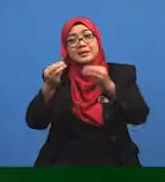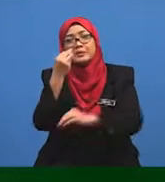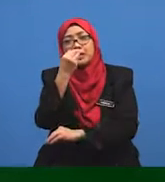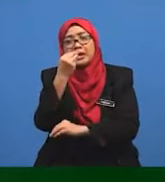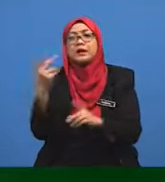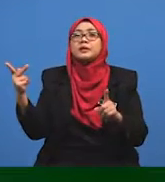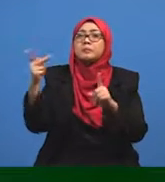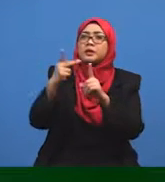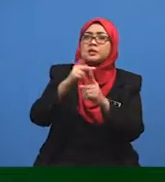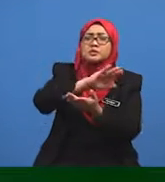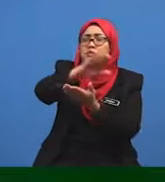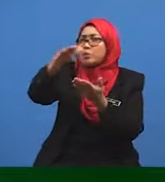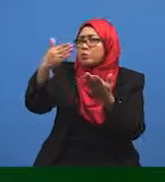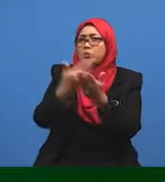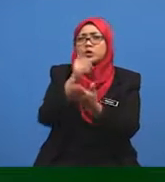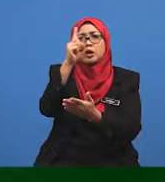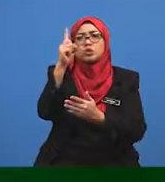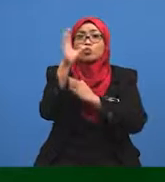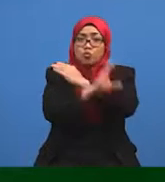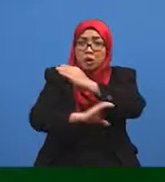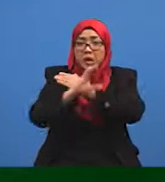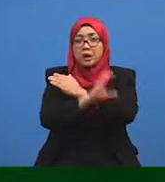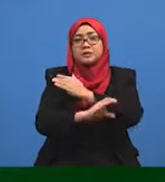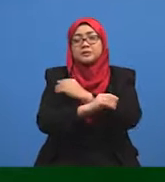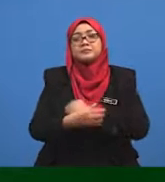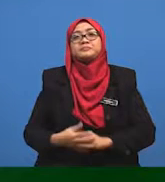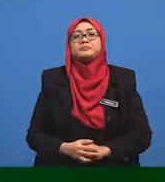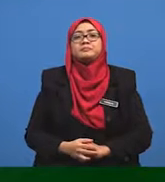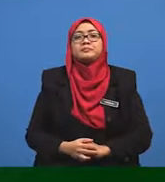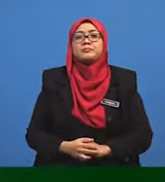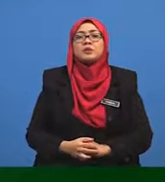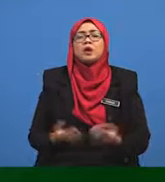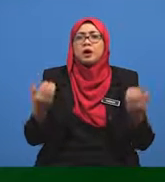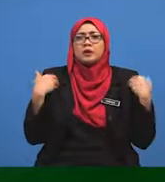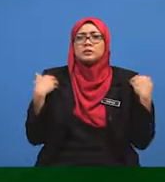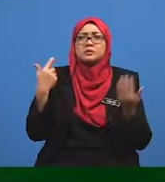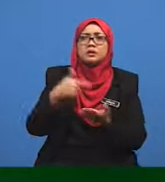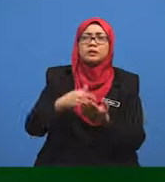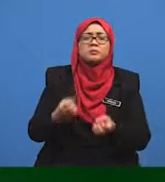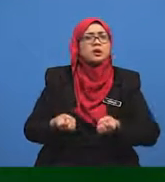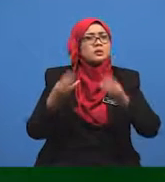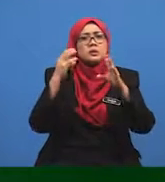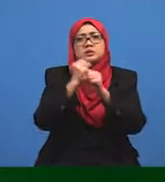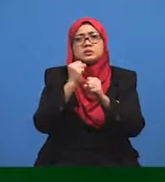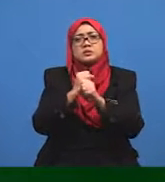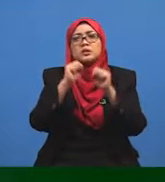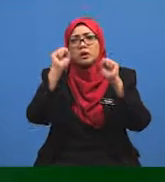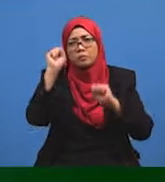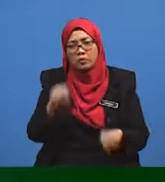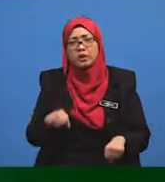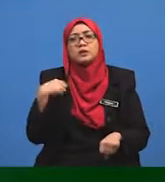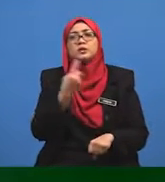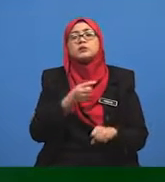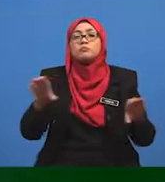sebuah negara. Selain daripada pertanian, terdapat banyak pekerjaan lain yang boleh dijalankan,